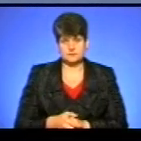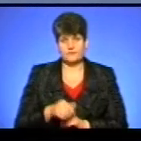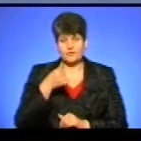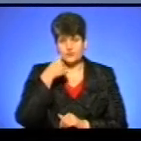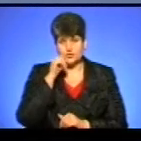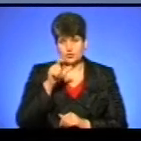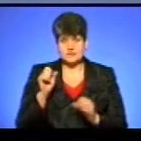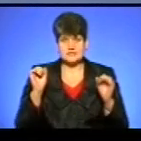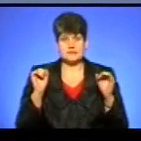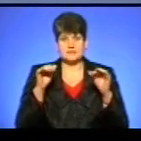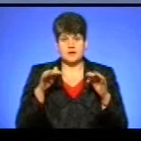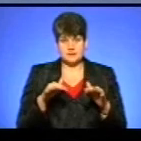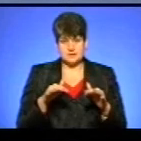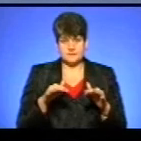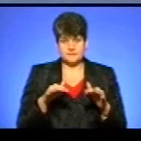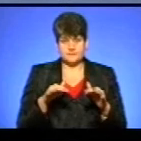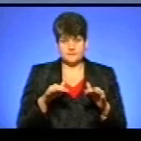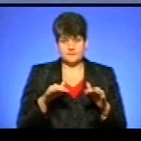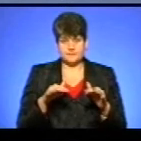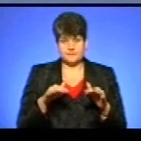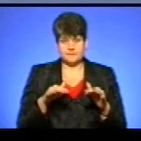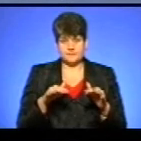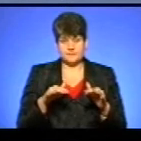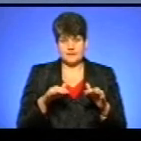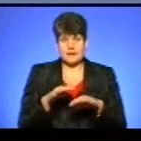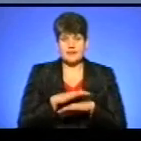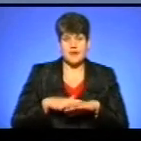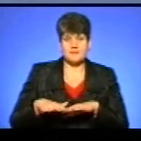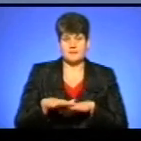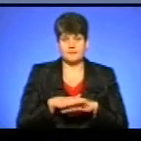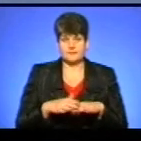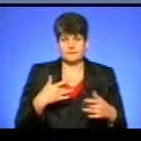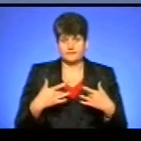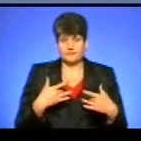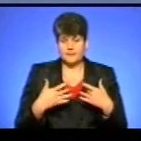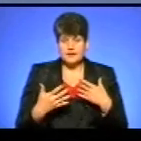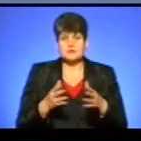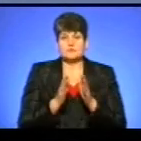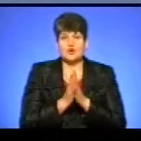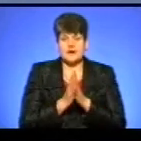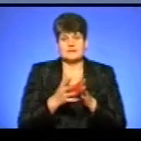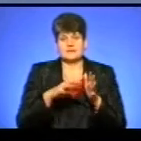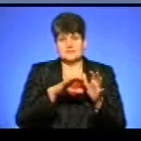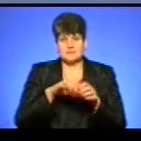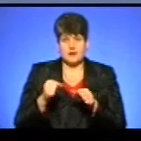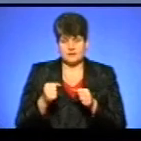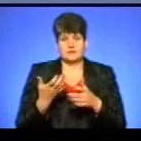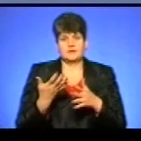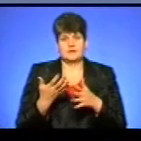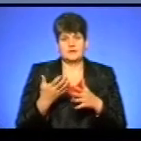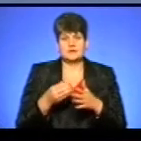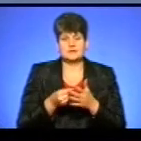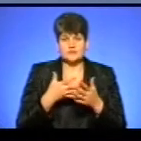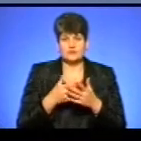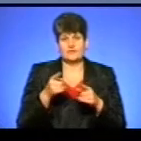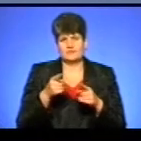мешканці Тернополя зібралися на майдані міста Тернополя з проханням і з вимогою зняти тариф, тому що це, на їхню думку, тариф є завищений,